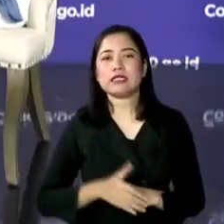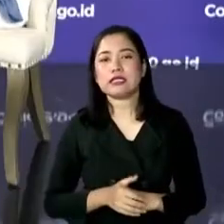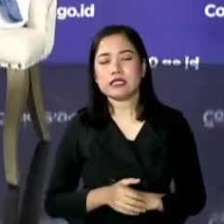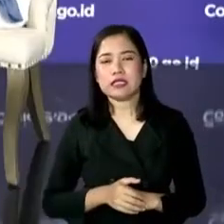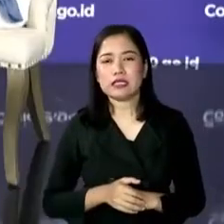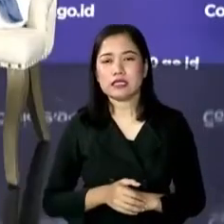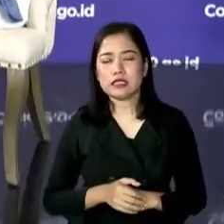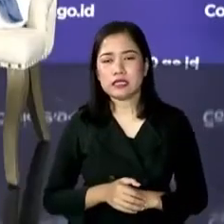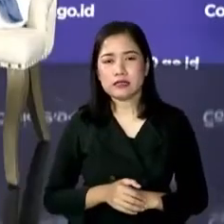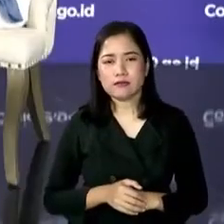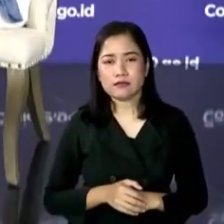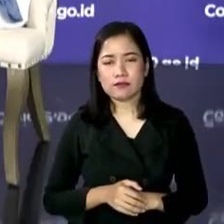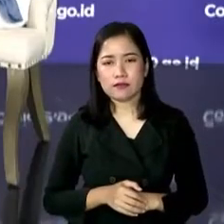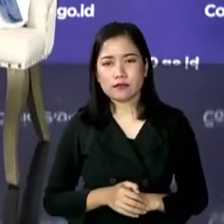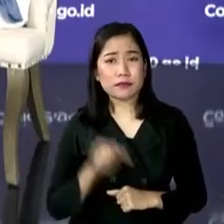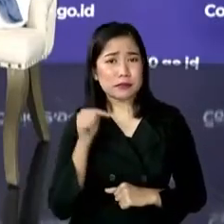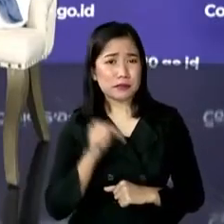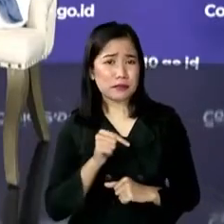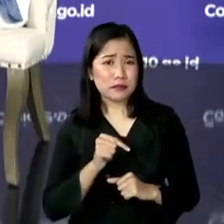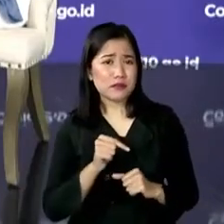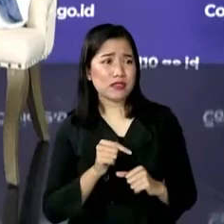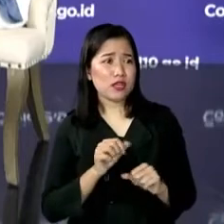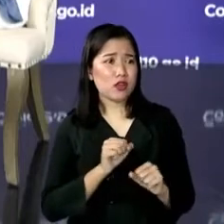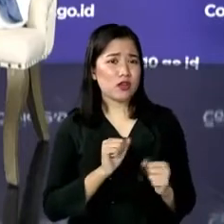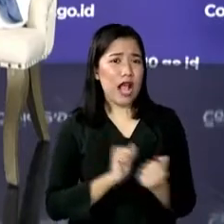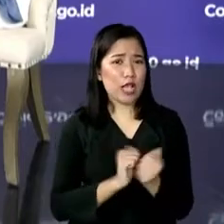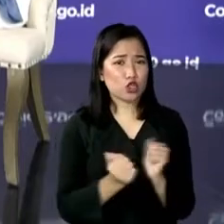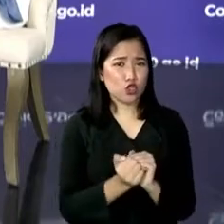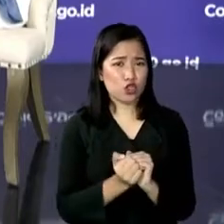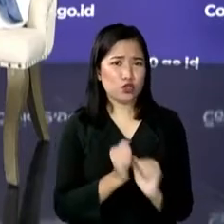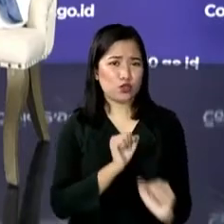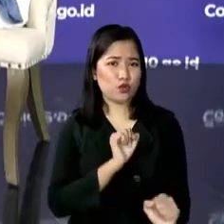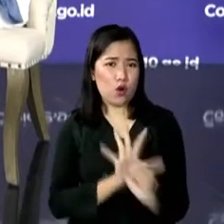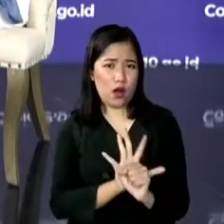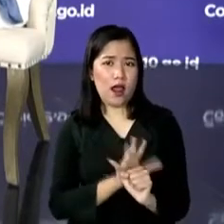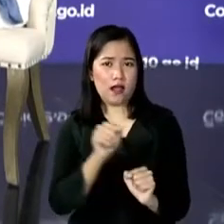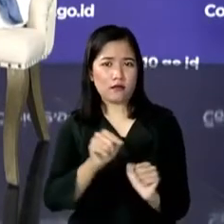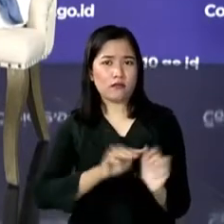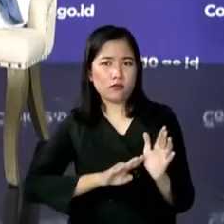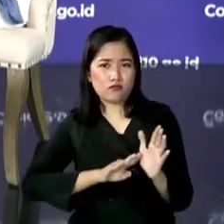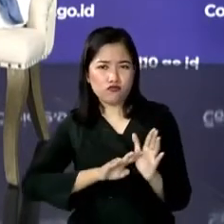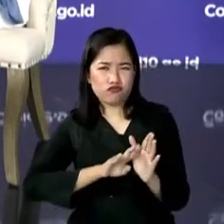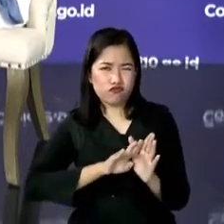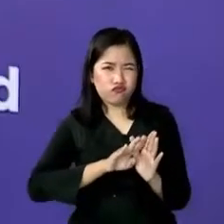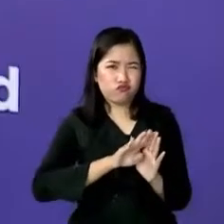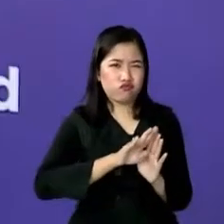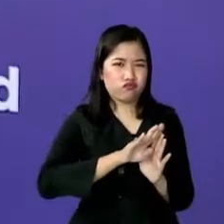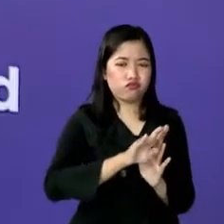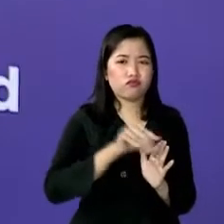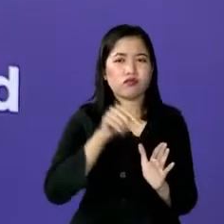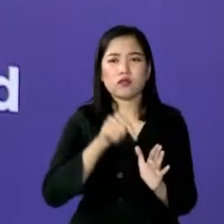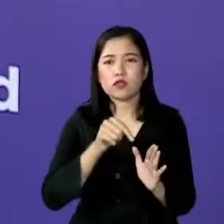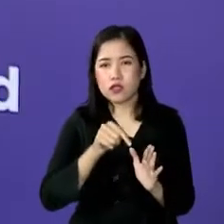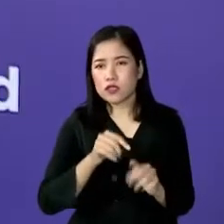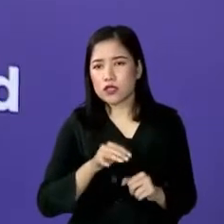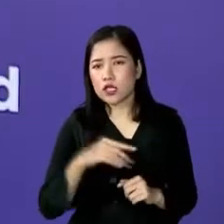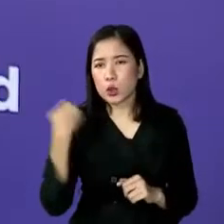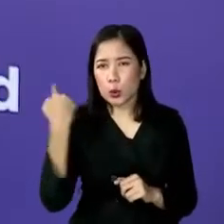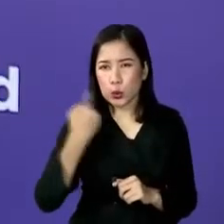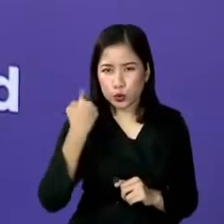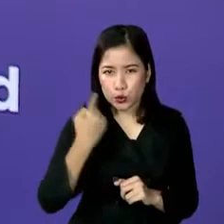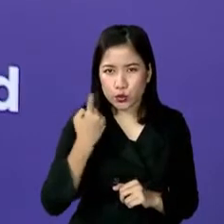jadi memang peningkatan kasus kita pada minggu-minggu terakhir ini eh cukup signifikan